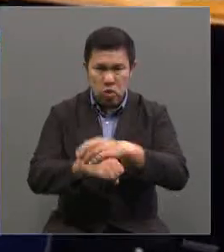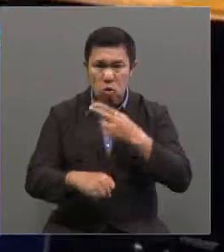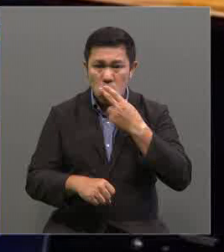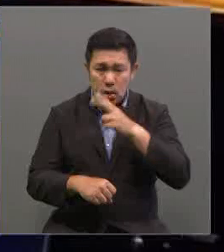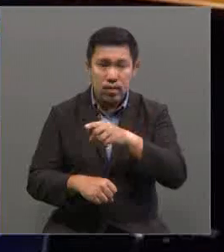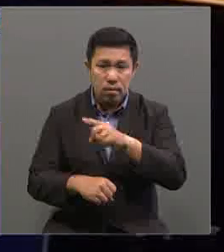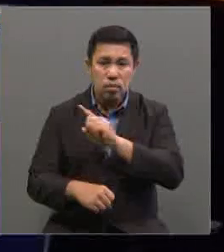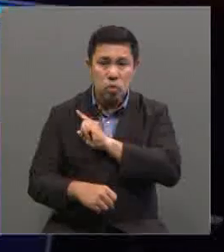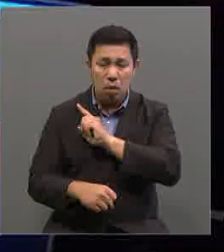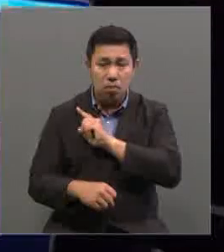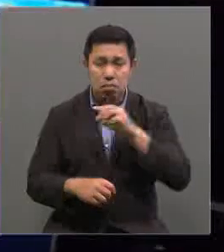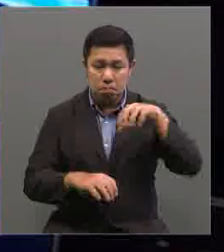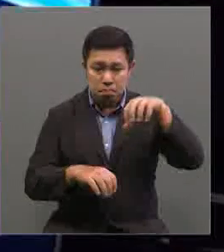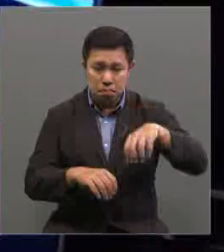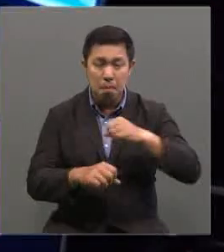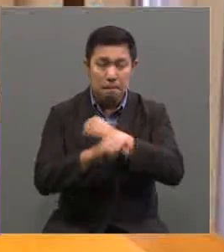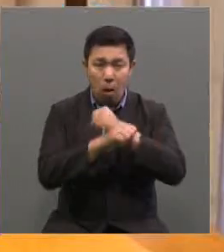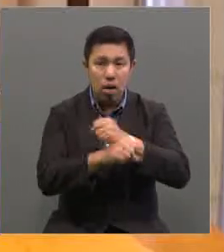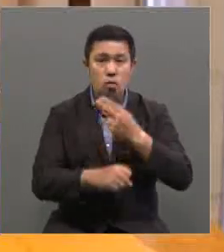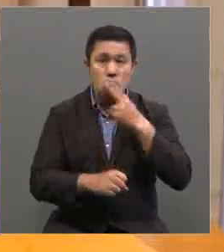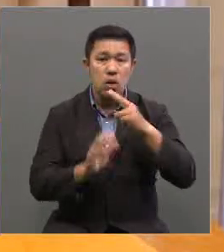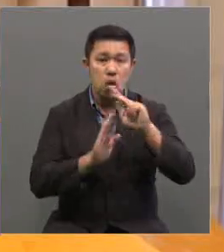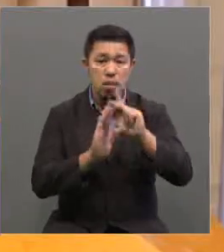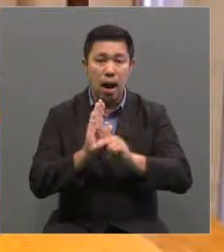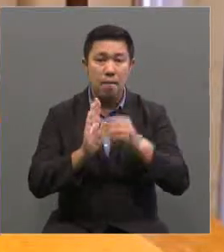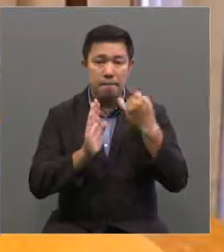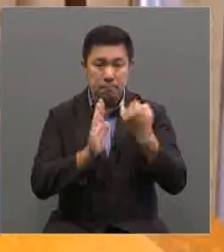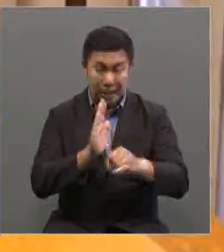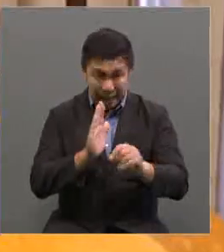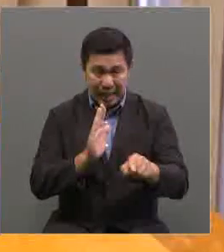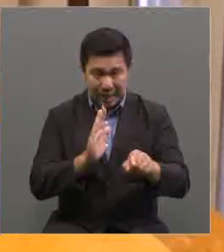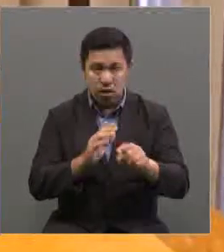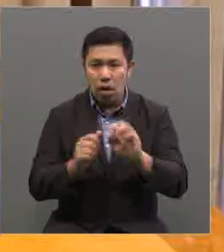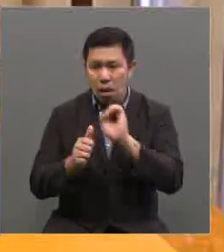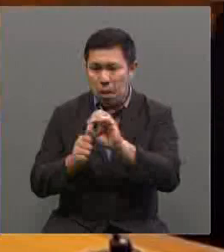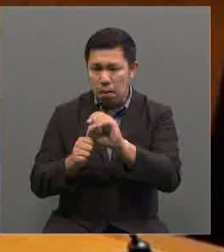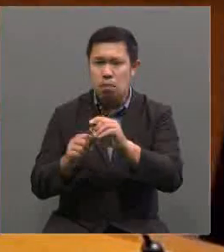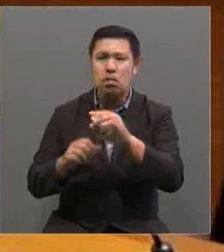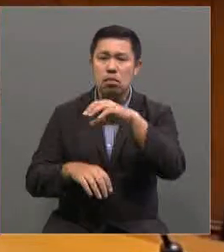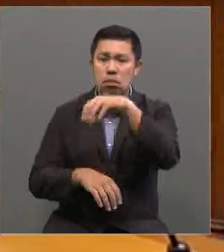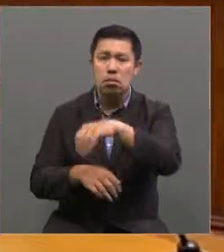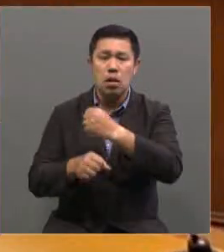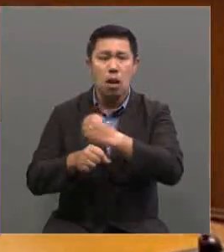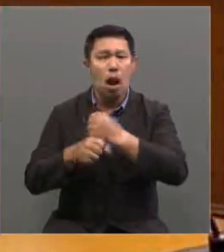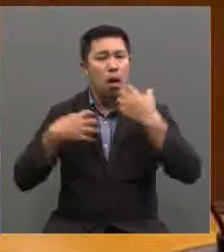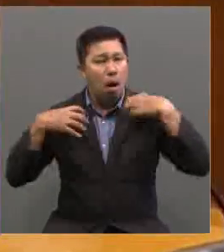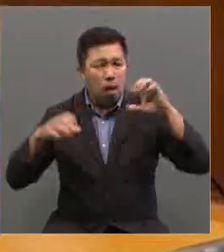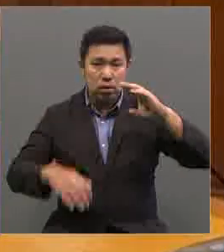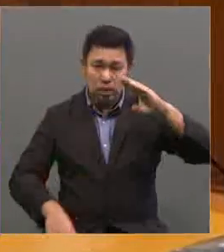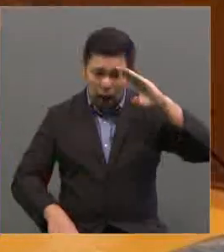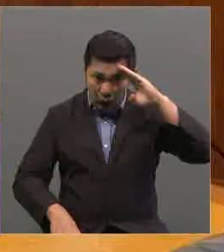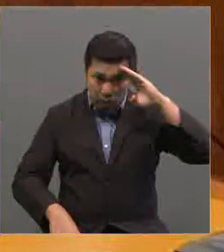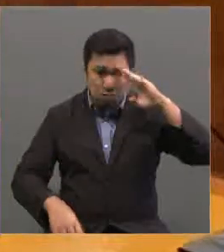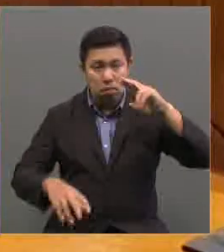การยาสูบแห่งประเทศไทยมีสำนักป้องกันบุหรี่ผิดกฎหมายครับเป็นหน่วยงานที่จะคอยให้ความรู้กับหน่วยงานราชการต่างๆทั้งหน่วยทหาร